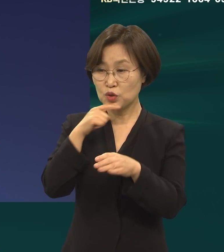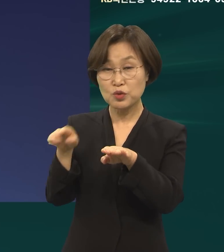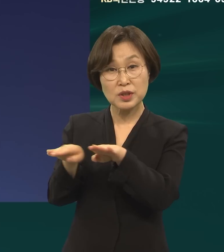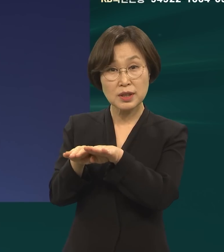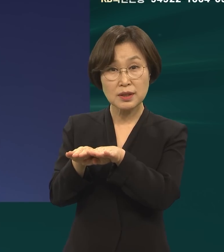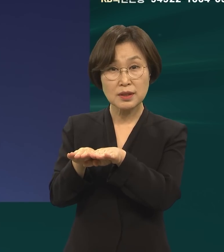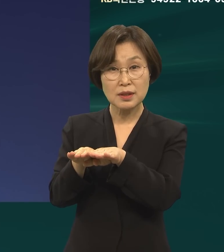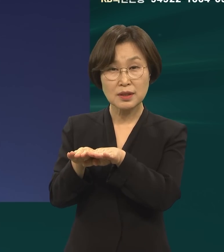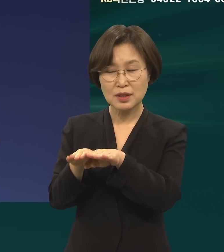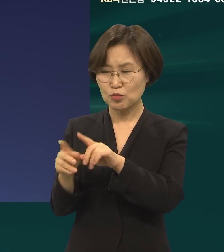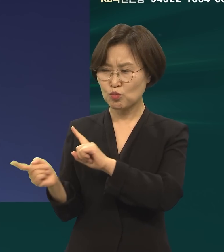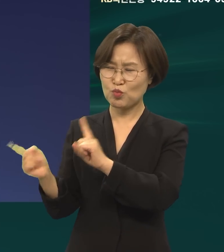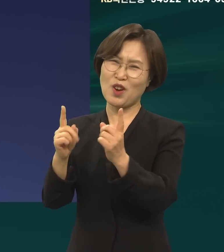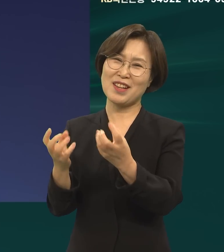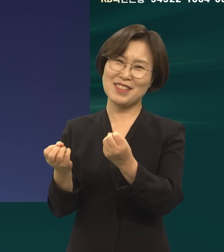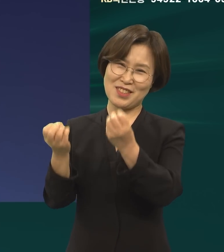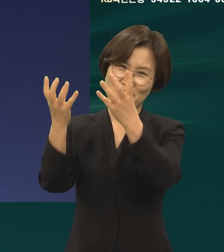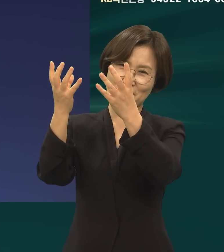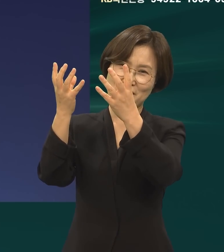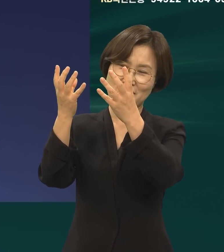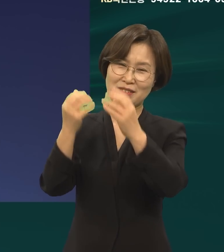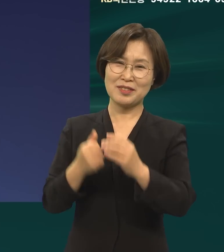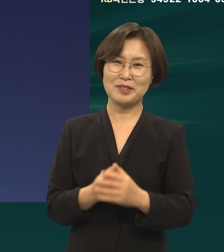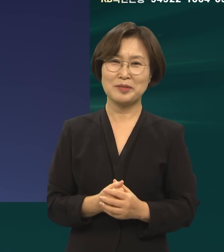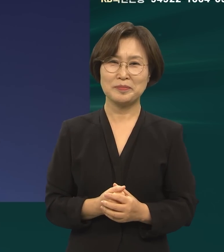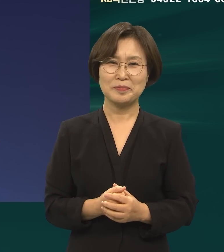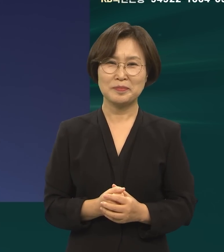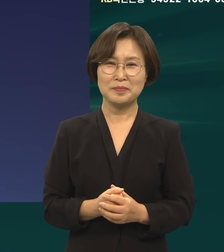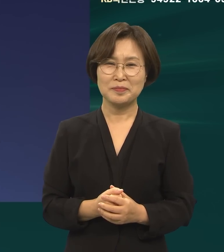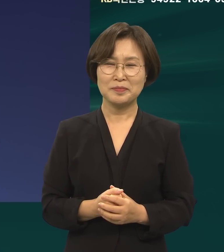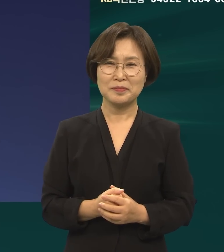주일은 부활절입니다.